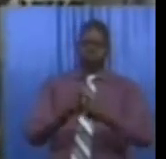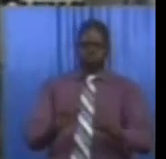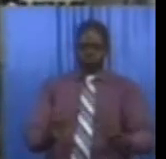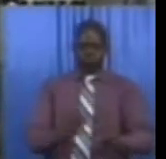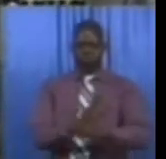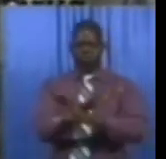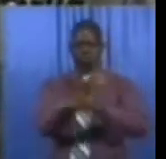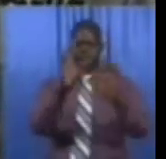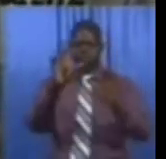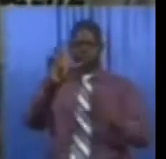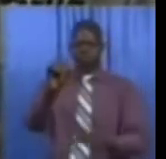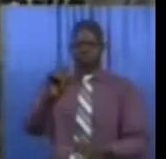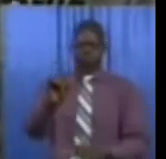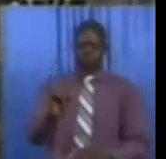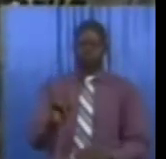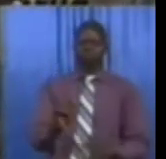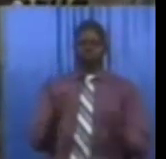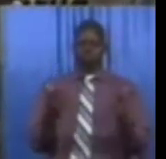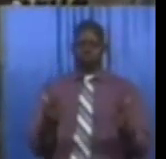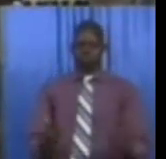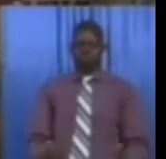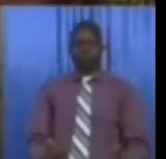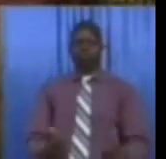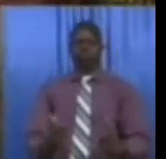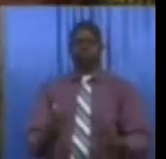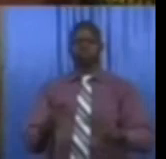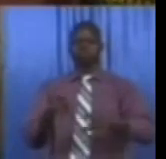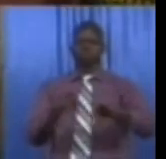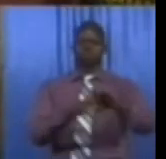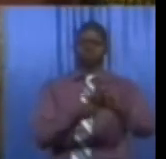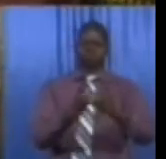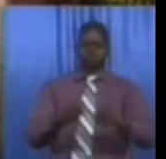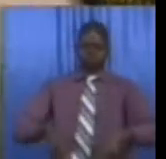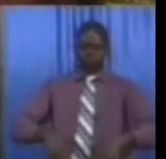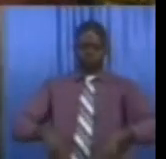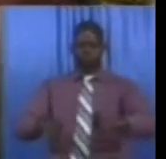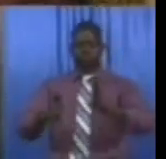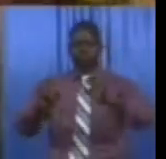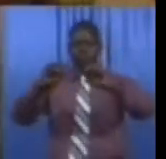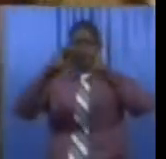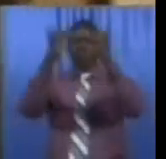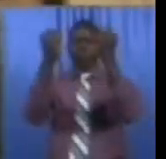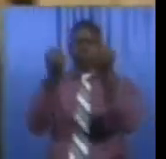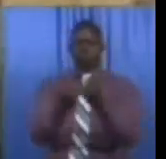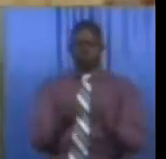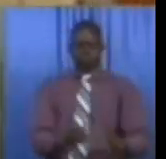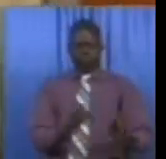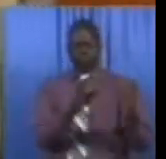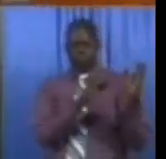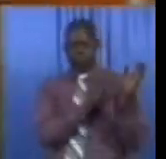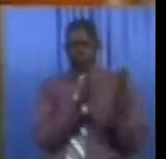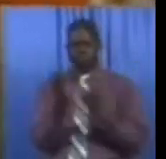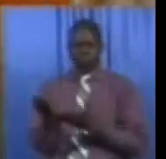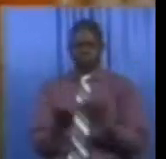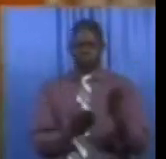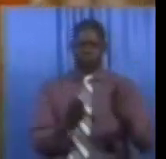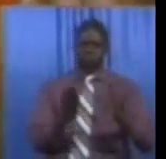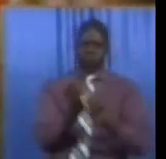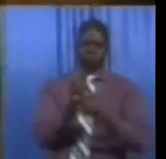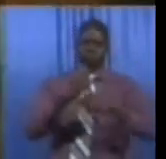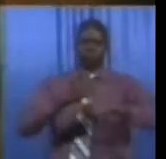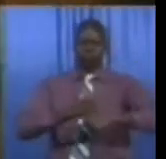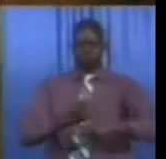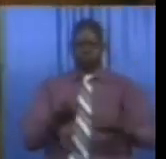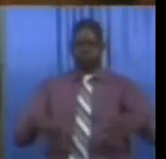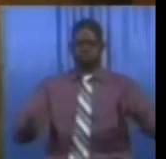une vingtaine de localités le long du chemin. La société AECOM Canada est chargé des services d'ingénierie de cet